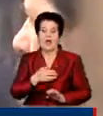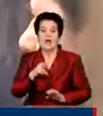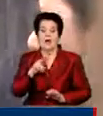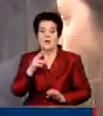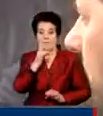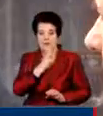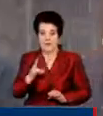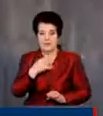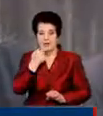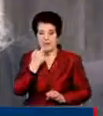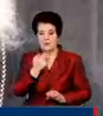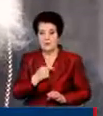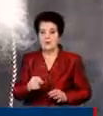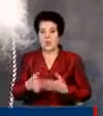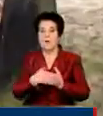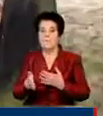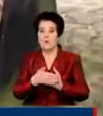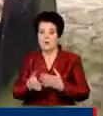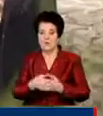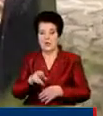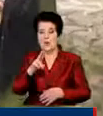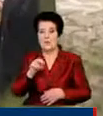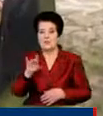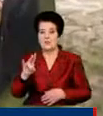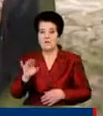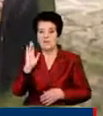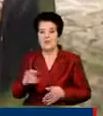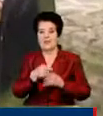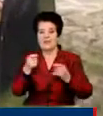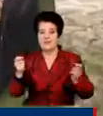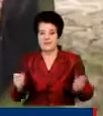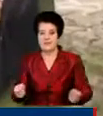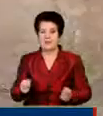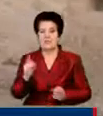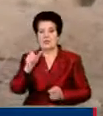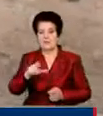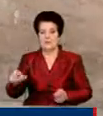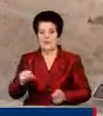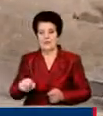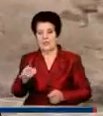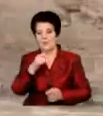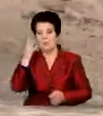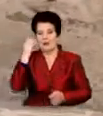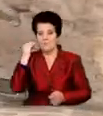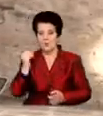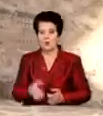stareț Melchisedec a spus că porțile mănăstirii Putna vor fi deschise întotdeauna pentru pelerinii din Republica Moldova.